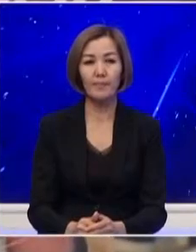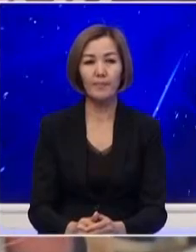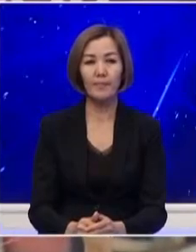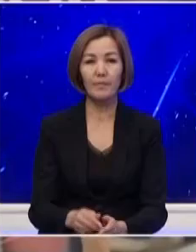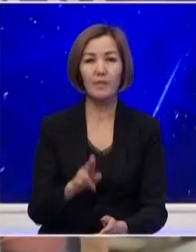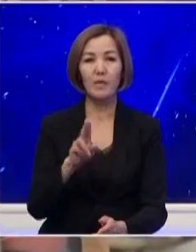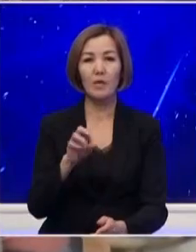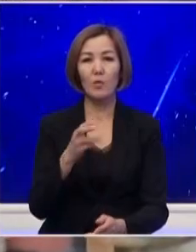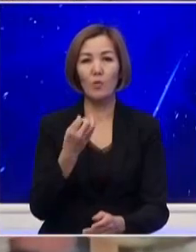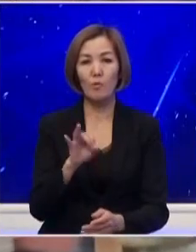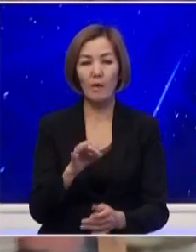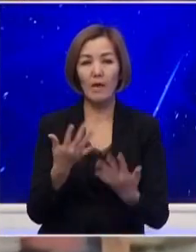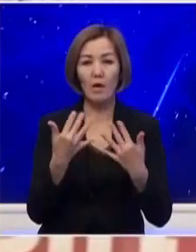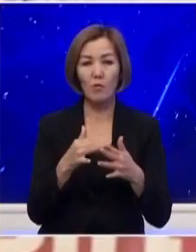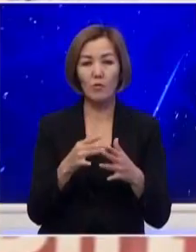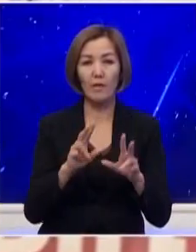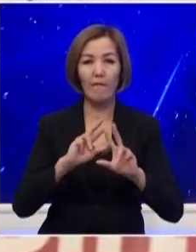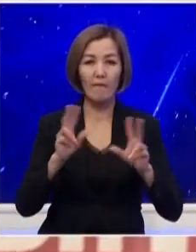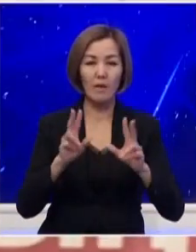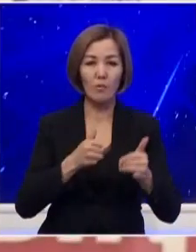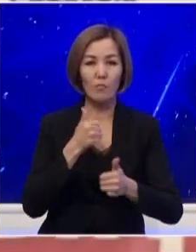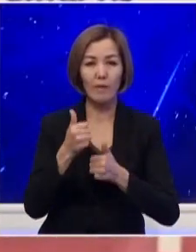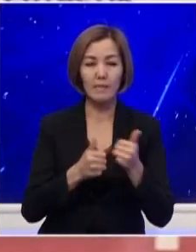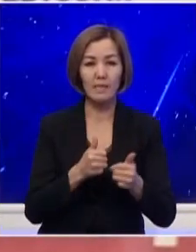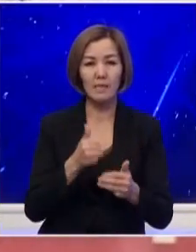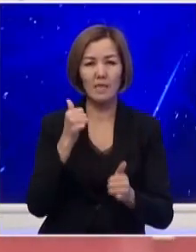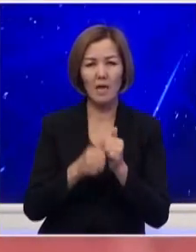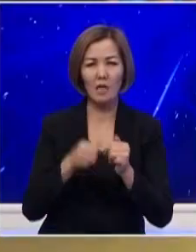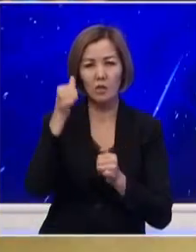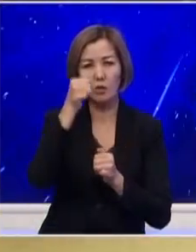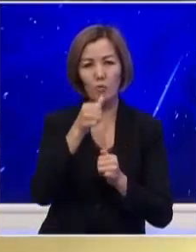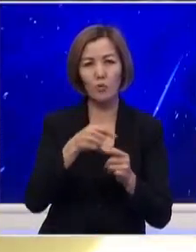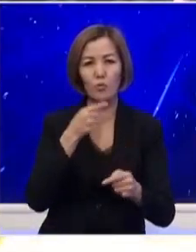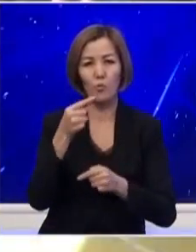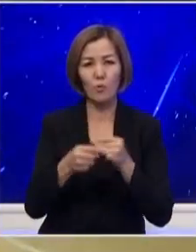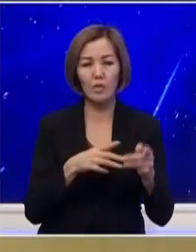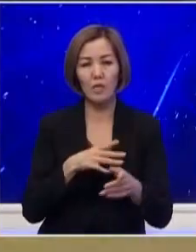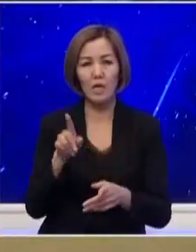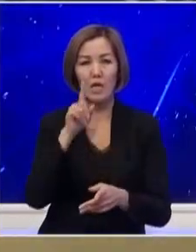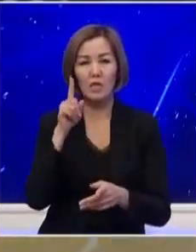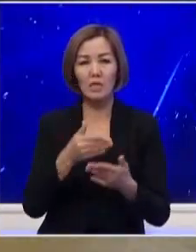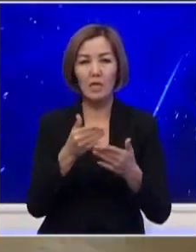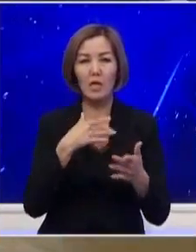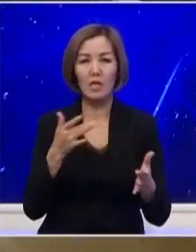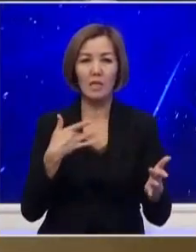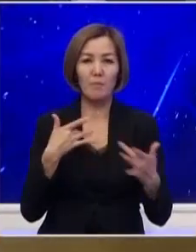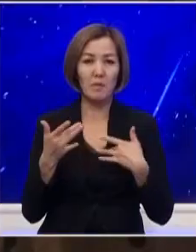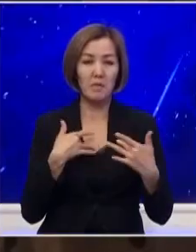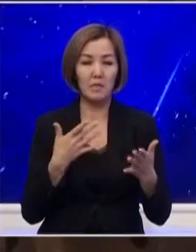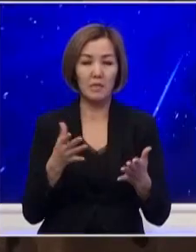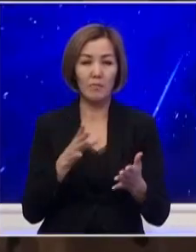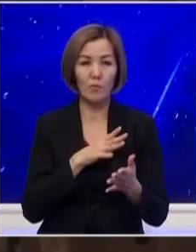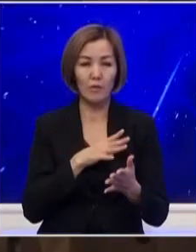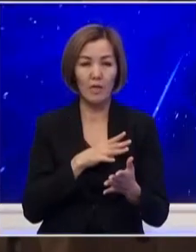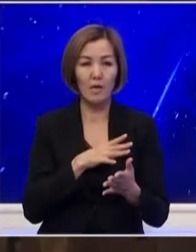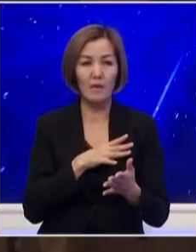Көлбай ауылында волейбол бәсекесі биылда ұйымдастырылып, дәстүрінен жаңылған жоқ. Бұл жарыста көптеген жастар күні бұрын дайындалып, жақсы бабымен келеді. Жетісу